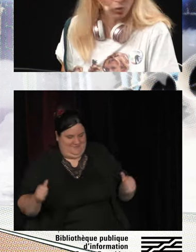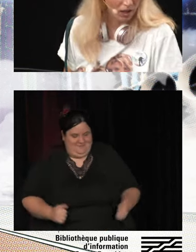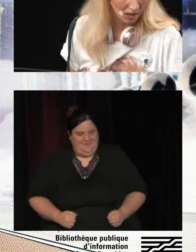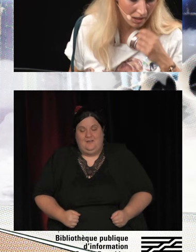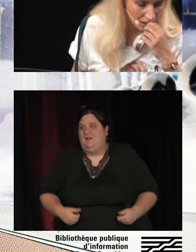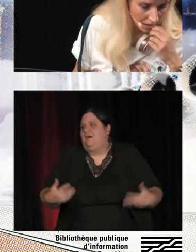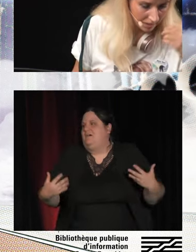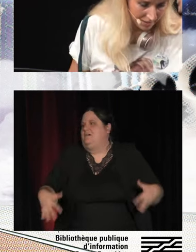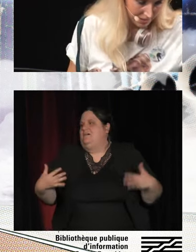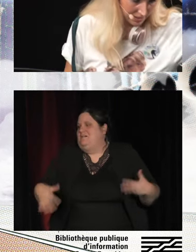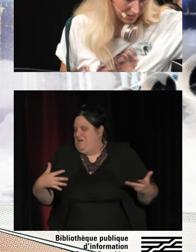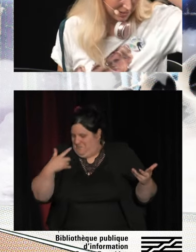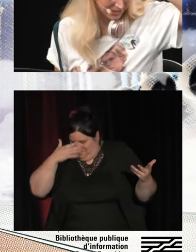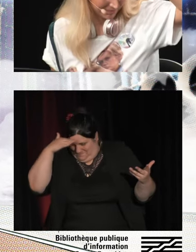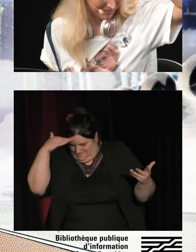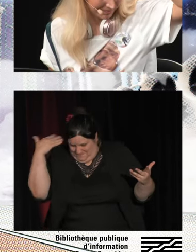Éternel, quoi! Oh là là!